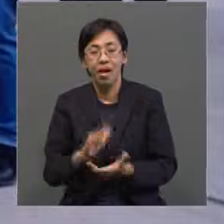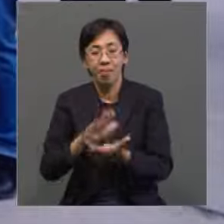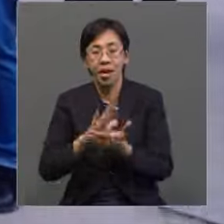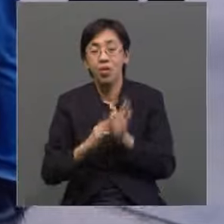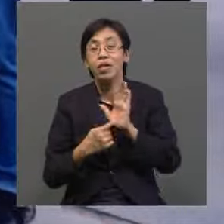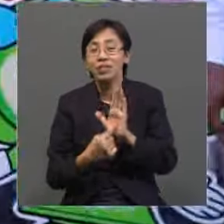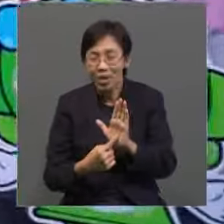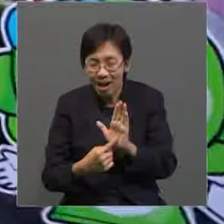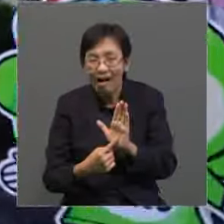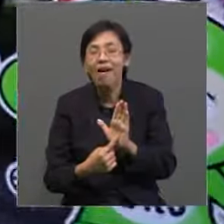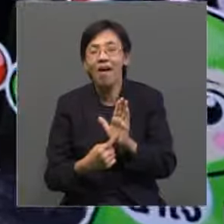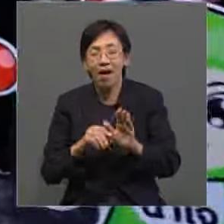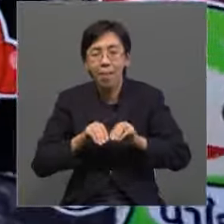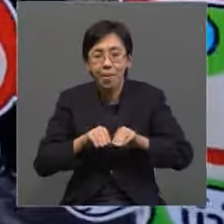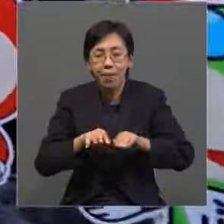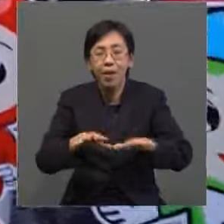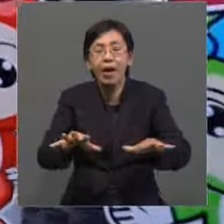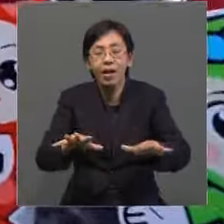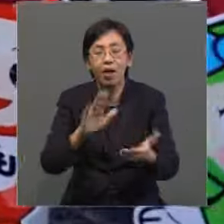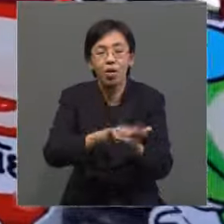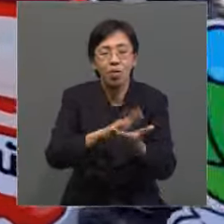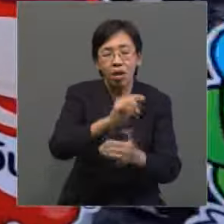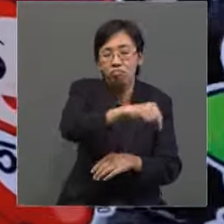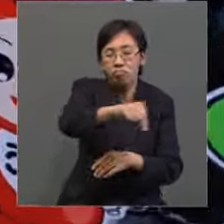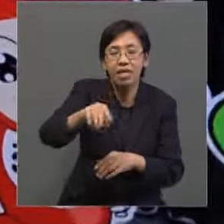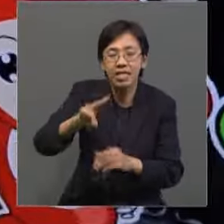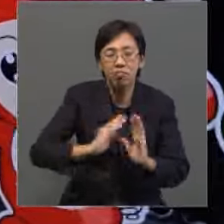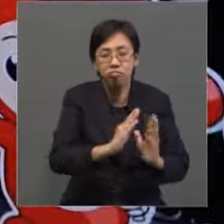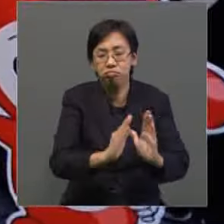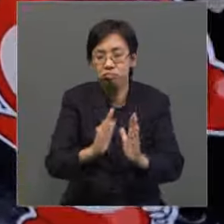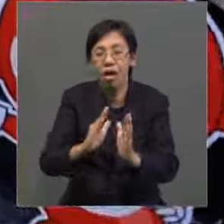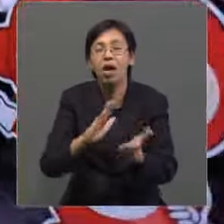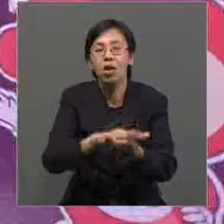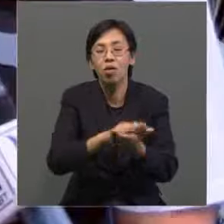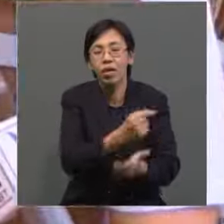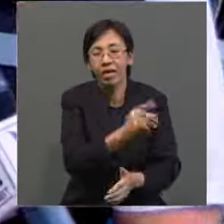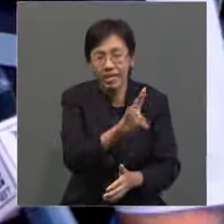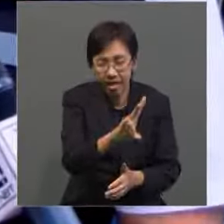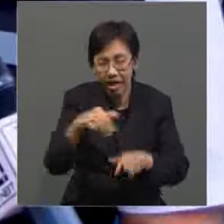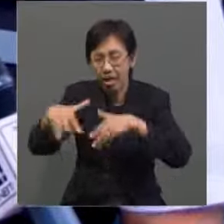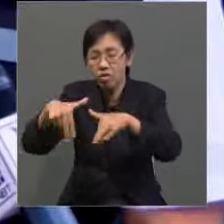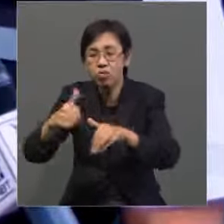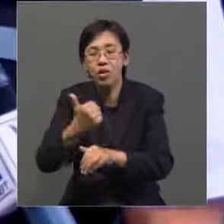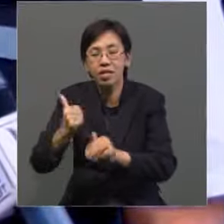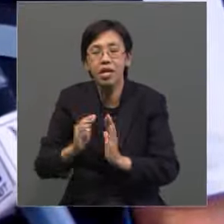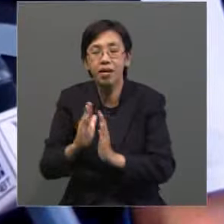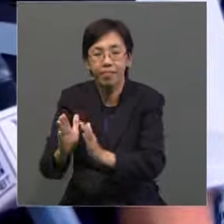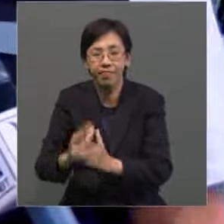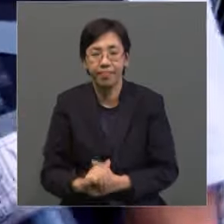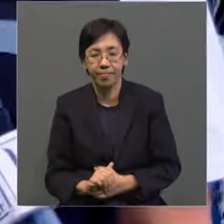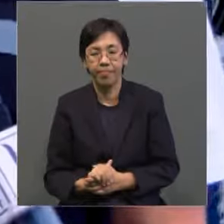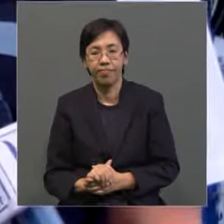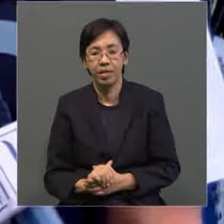ำร่องก่อนขยายไปสู่อีก7โรงเรียนในพื้นที่และชุมชน ในพื้นที่ในตำบลนาเคีย